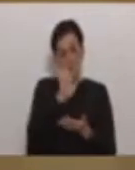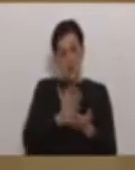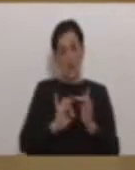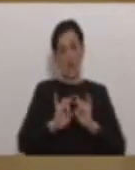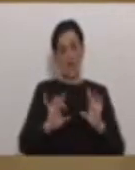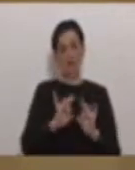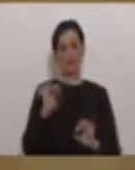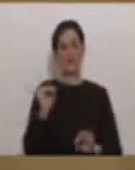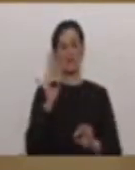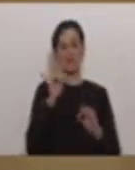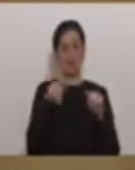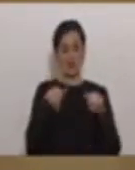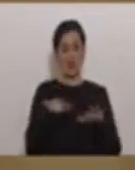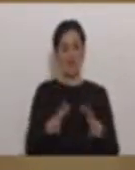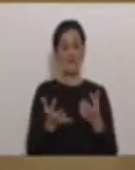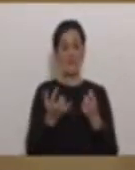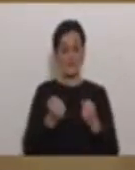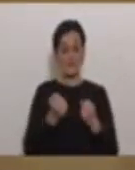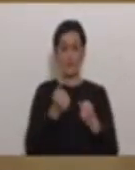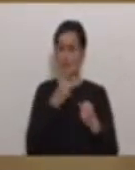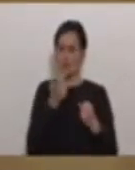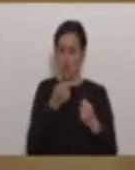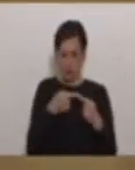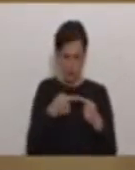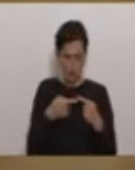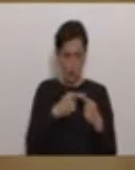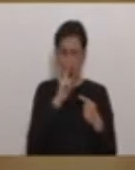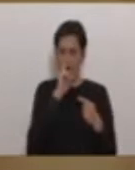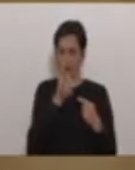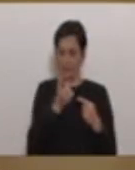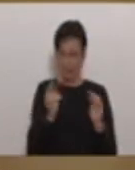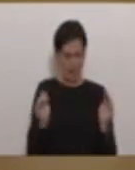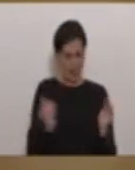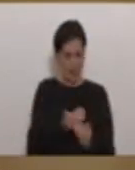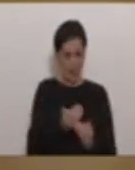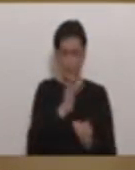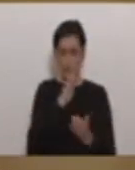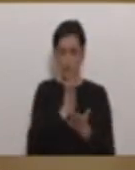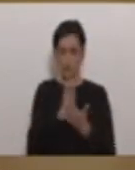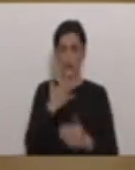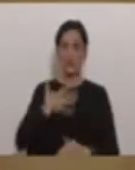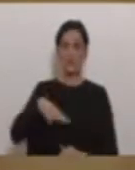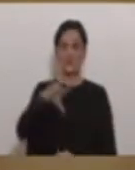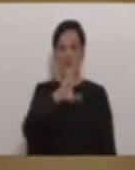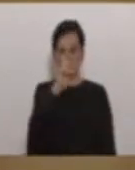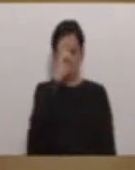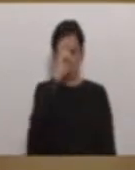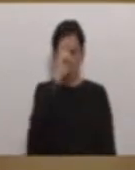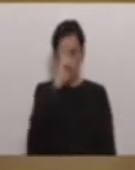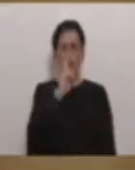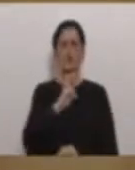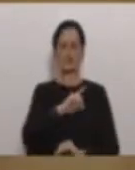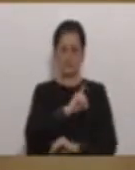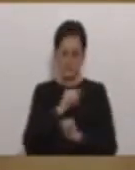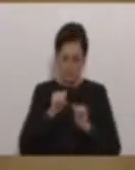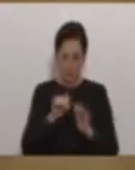ისტორიულ გადაწყვეტილების მიღებამდე ძალიან ცოტა დრო რჩება, ერთვეზე ნაკლები დრო დარჩენილი და საქართველოს ხელისუფლება ძალღონეს არიშურებს, რომ